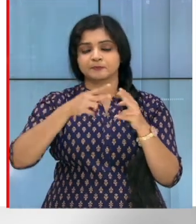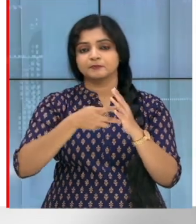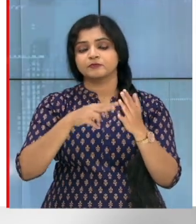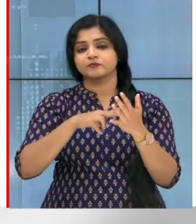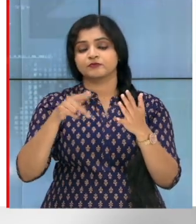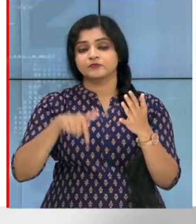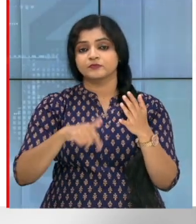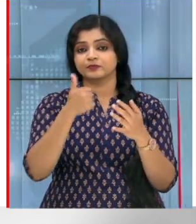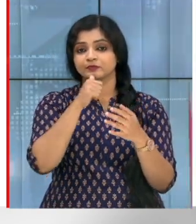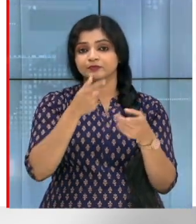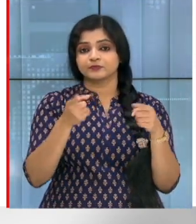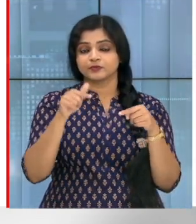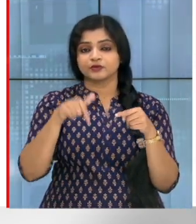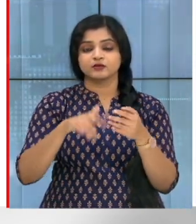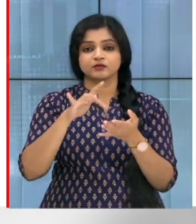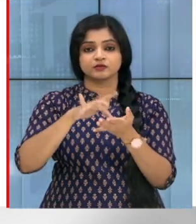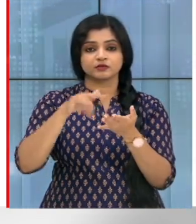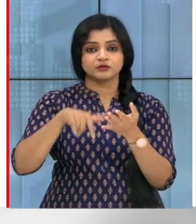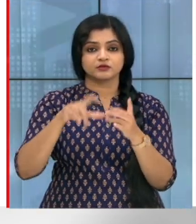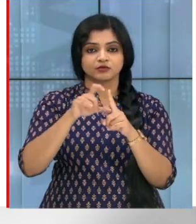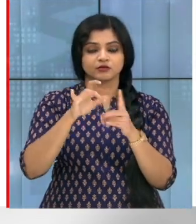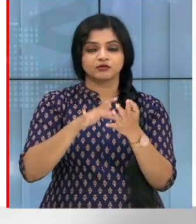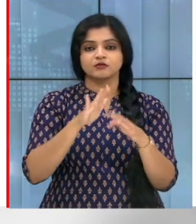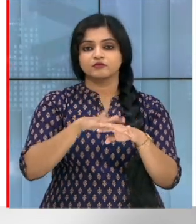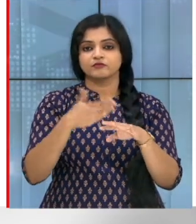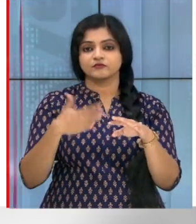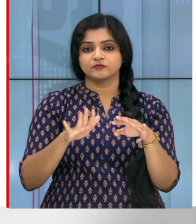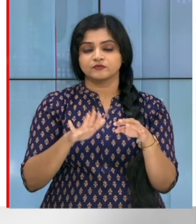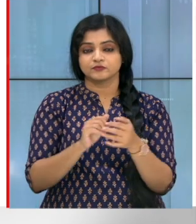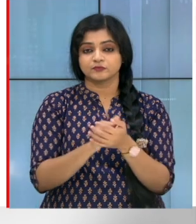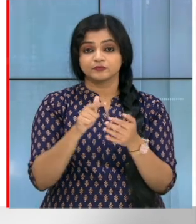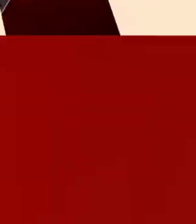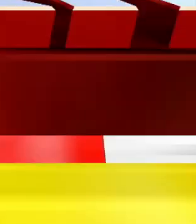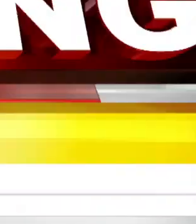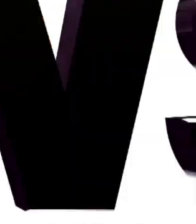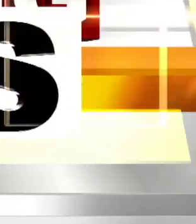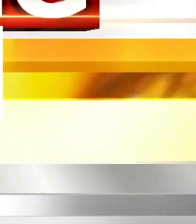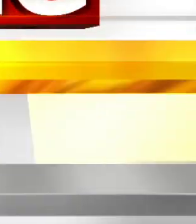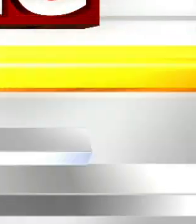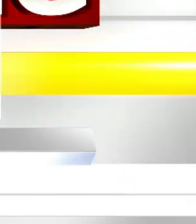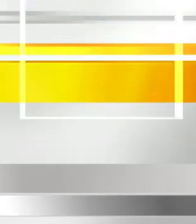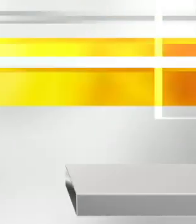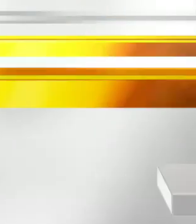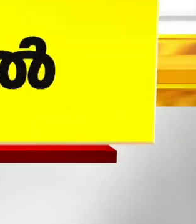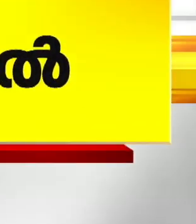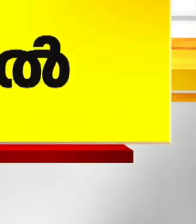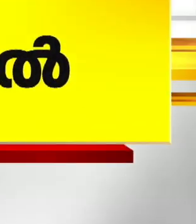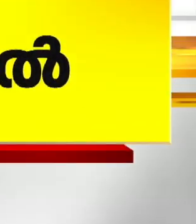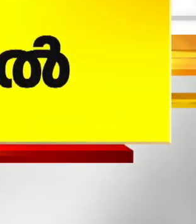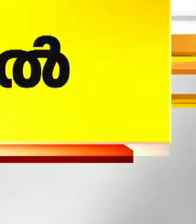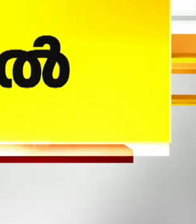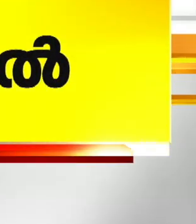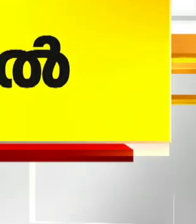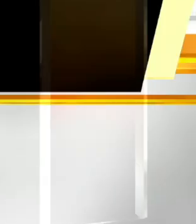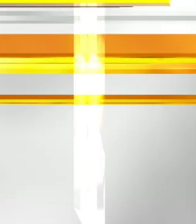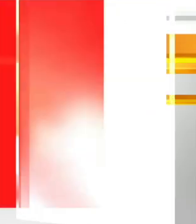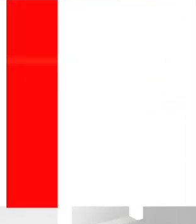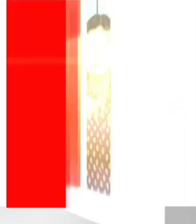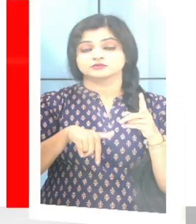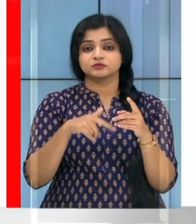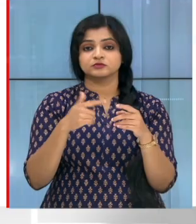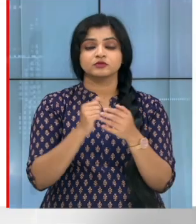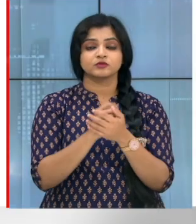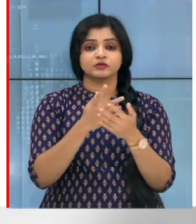മദ്യനയ അഴിമതി കേസുമായി ബന്ധപ്പെട്ട് നടന്നിട്ടുണ്ട്. ഇതുമായി ബന്ധപ്പെട്ട കൂടുതൽ തെളിവുകൾ ലഭിക്കേണ്ടതുണ്ട്. നിലവിൽ ഡിജിറ്റൽ തെളിവുകൾ